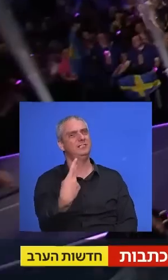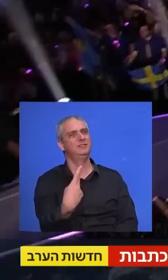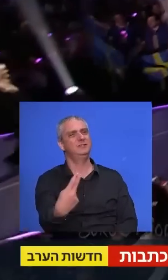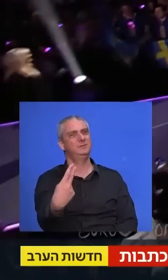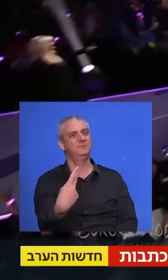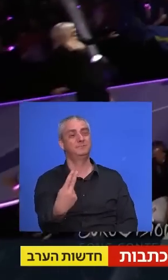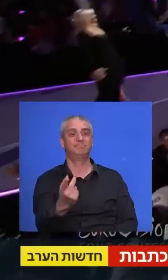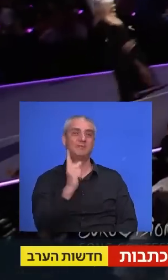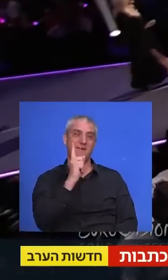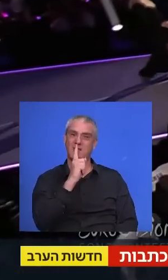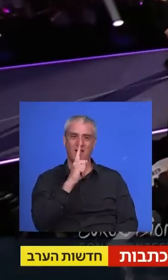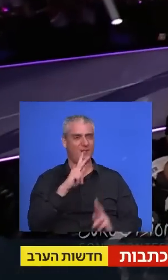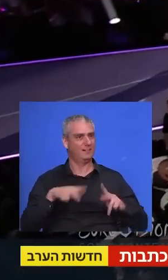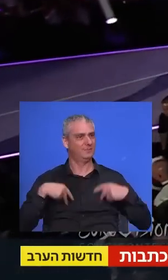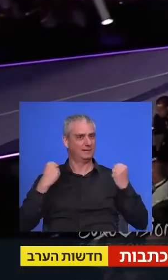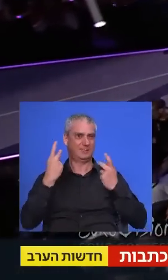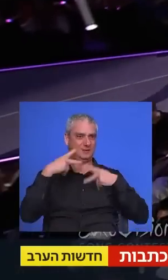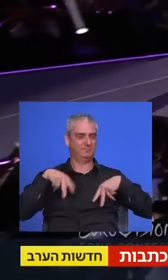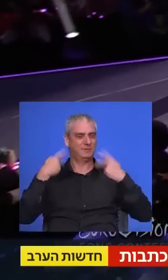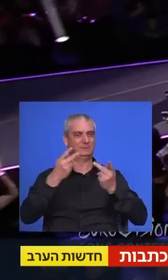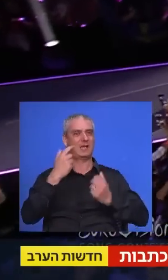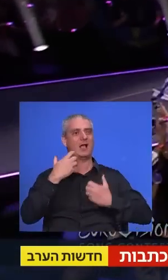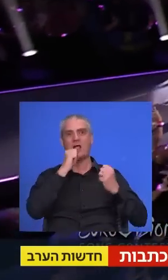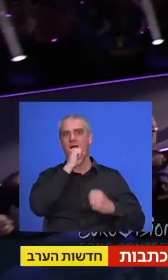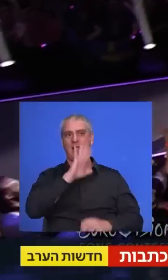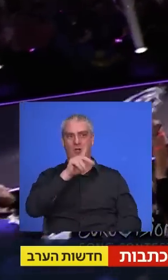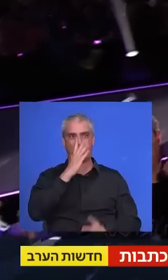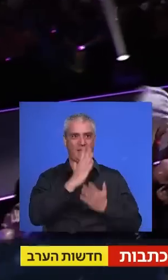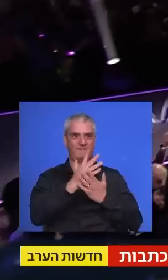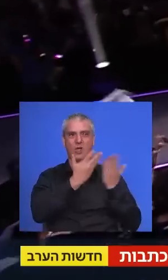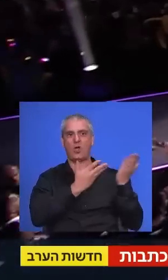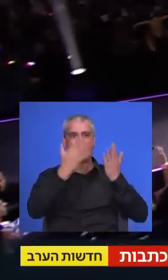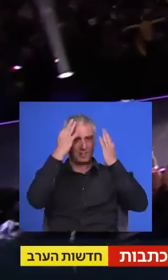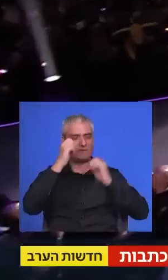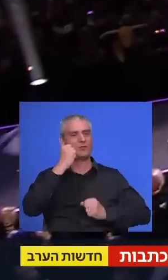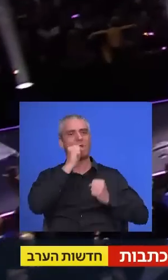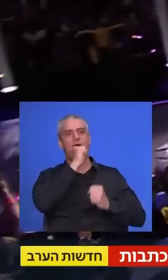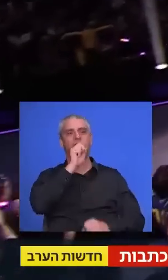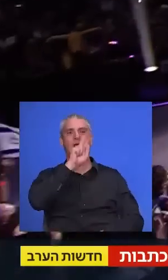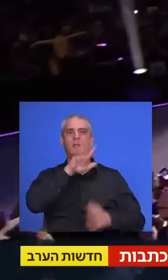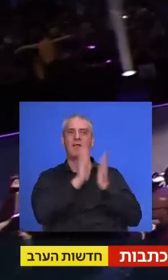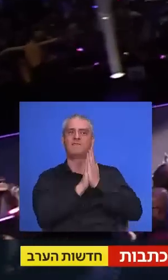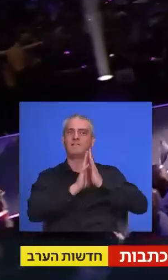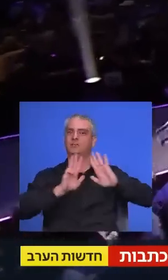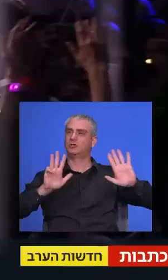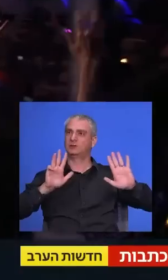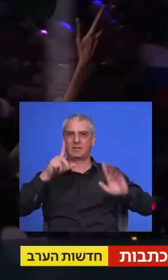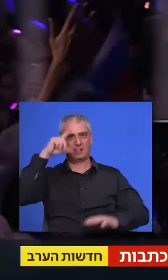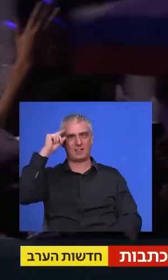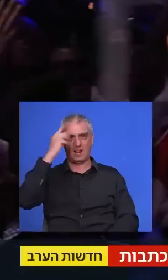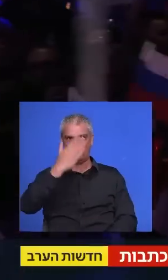שניים. אבל החזרה המשמעותית יותר לבימת המשדר האירופי הייתה כבר כאורחת כבוד באירוויזיון 2019 בתל אביב.